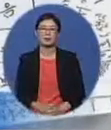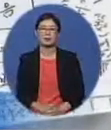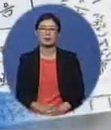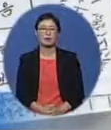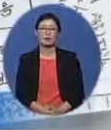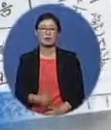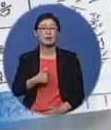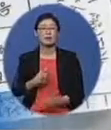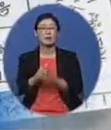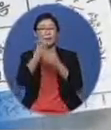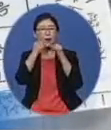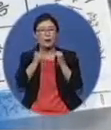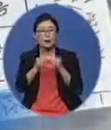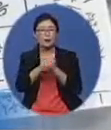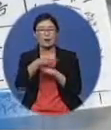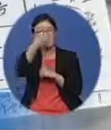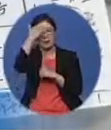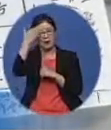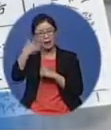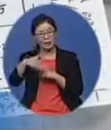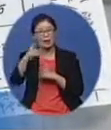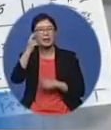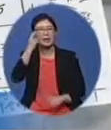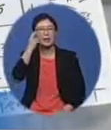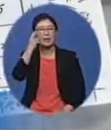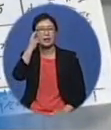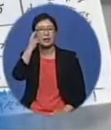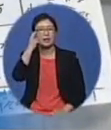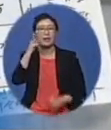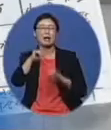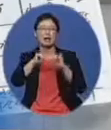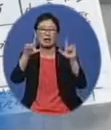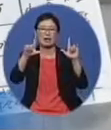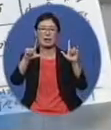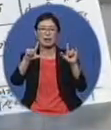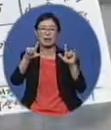살아있어 다행이라 생각할 날이 하루 정도는 찾아오지 않을까요?